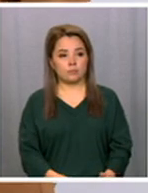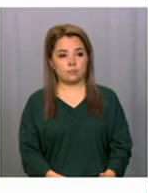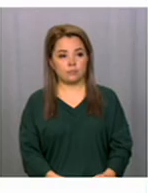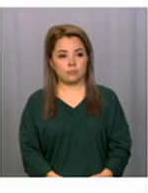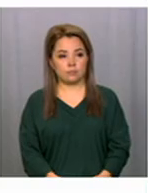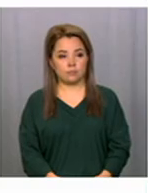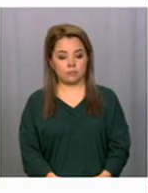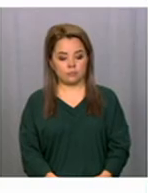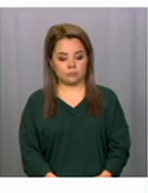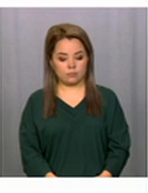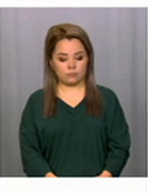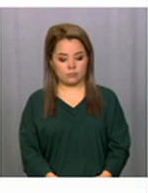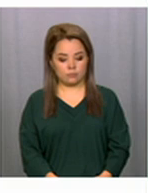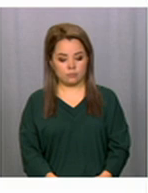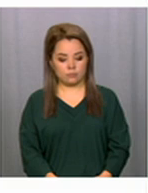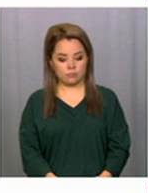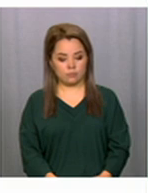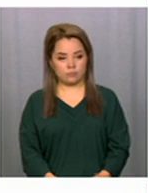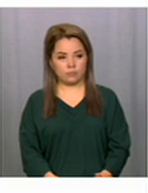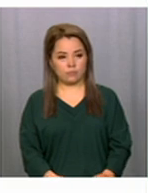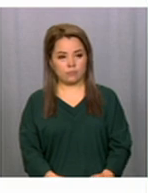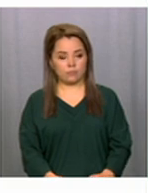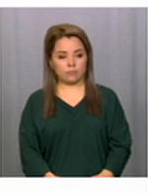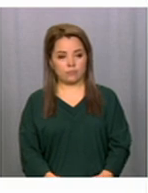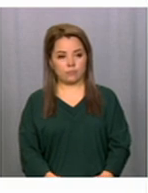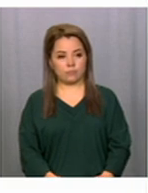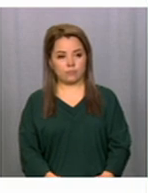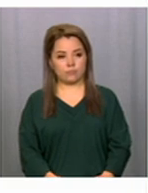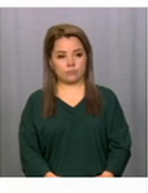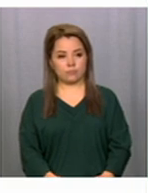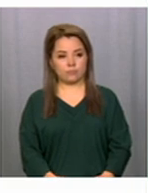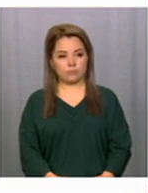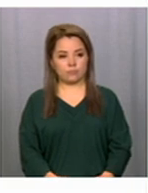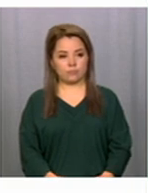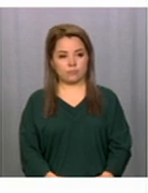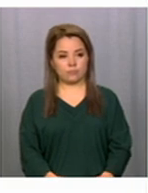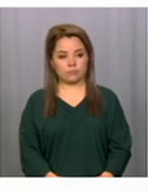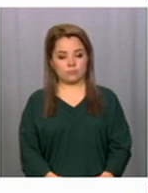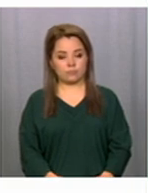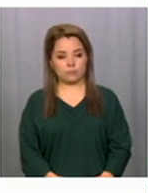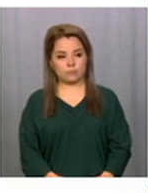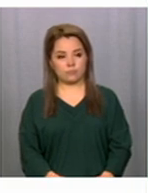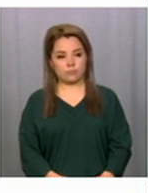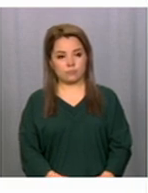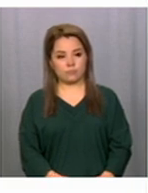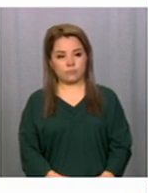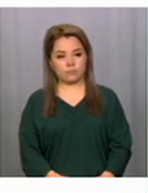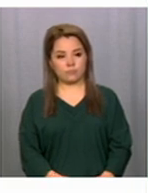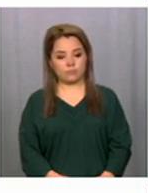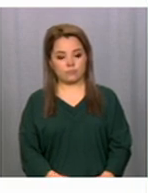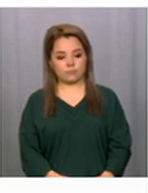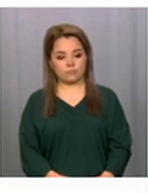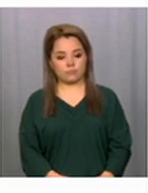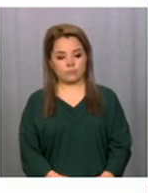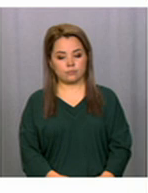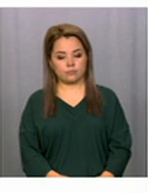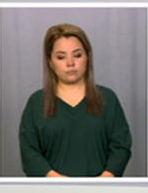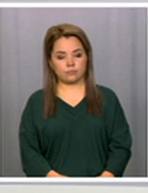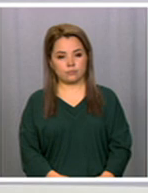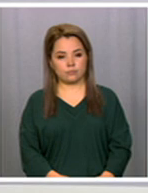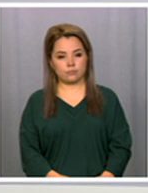Жауабы 3x бұның кубы қосу 10 а квадрат бөлінген 12 а куб бұның 4-ші